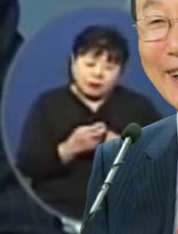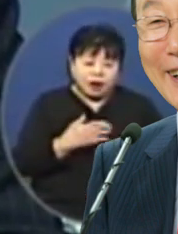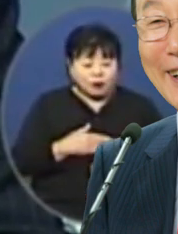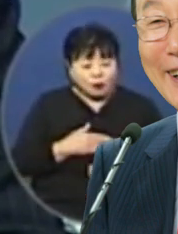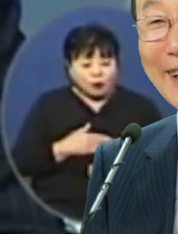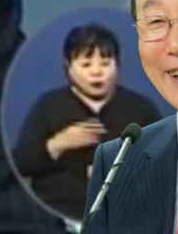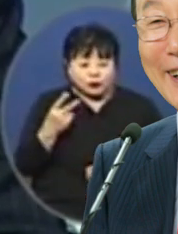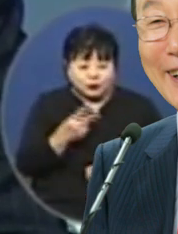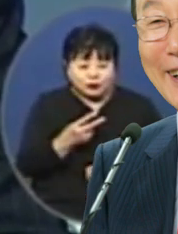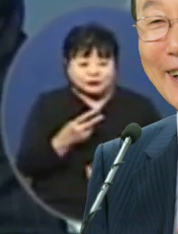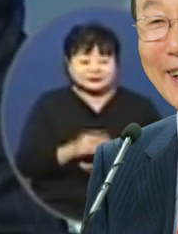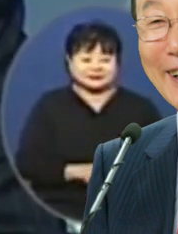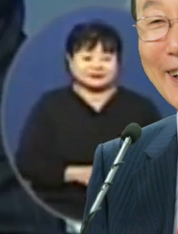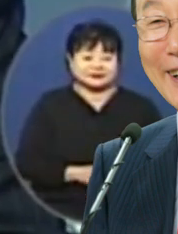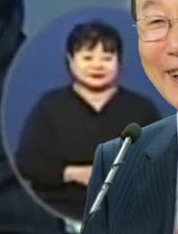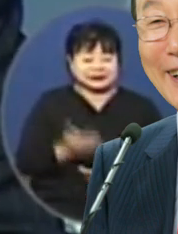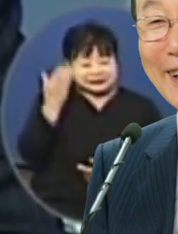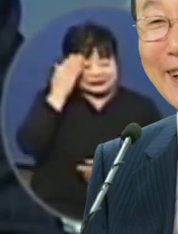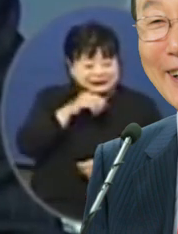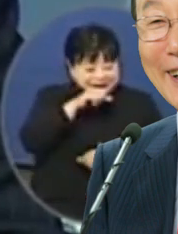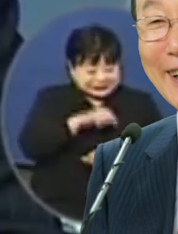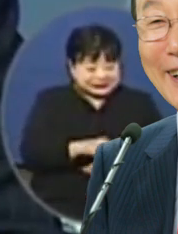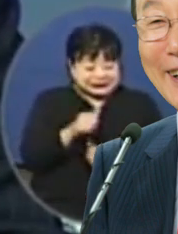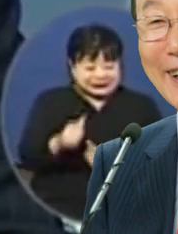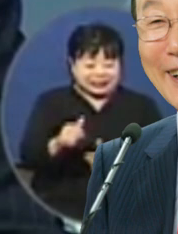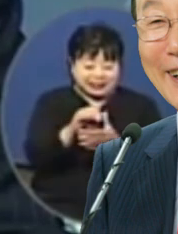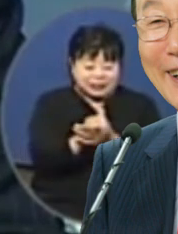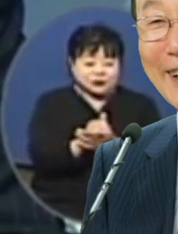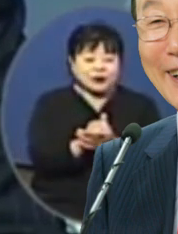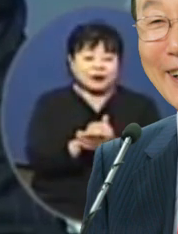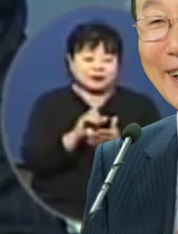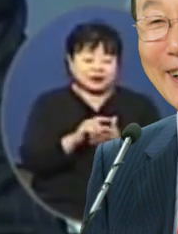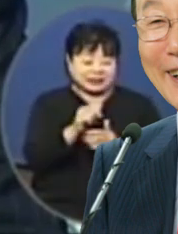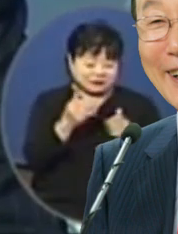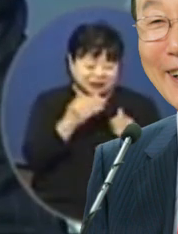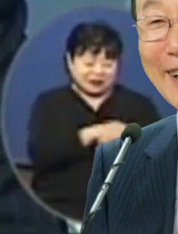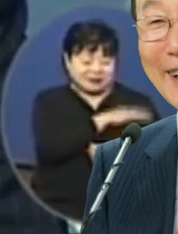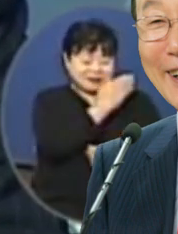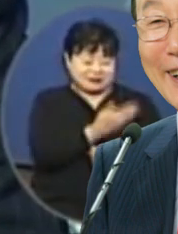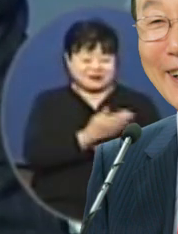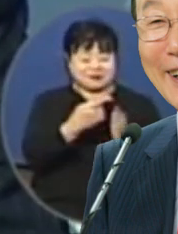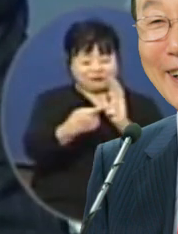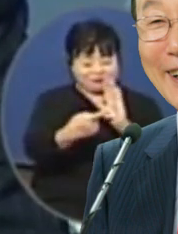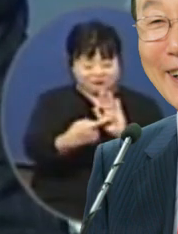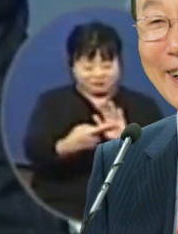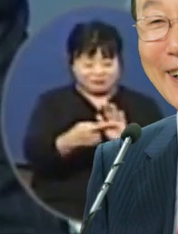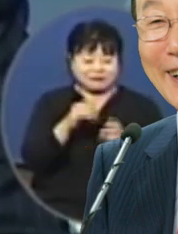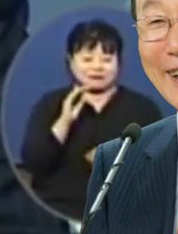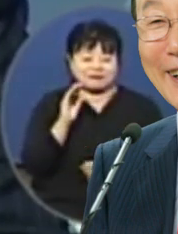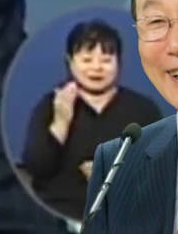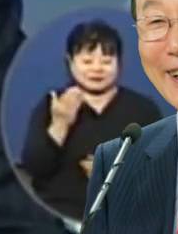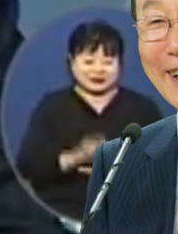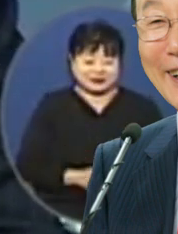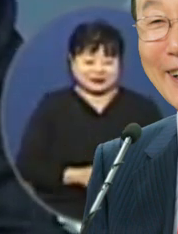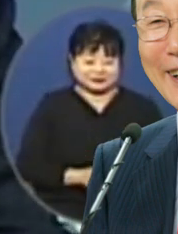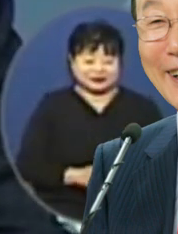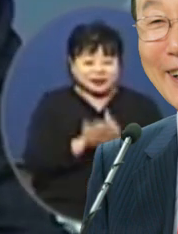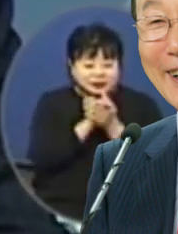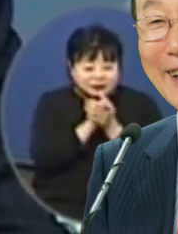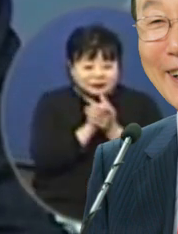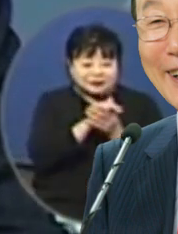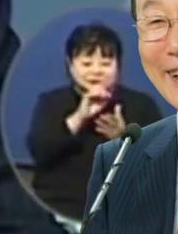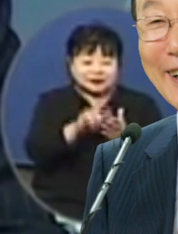그 지식을 따라서 기도하면 하나님의 능력이 나타나는 것입니다. 여러분, 우리가 기도할